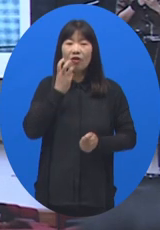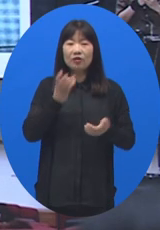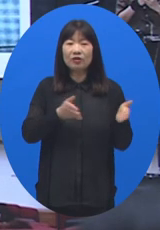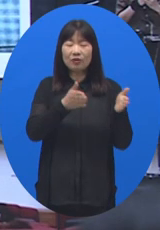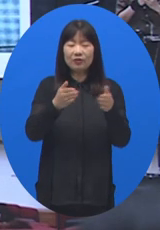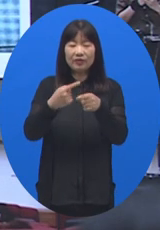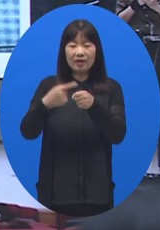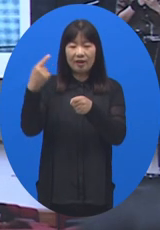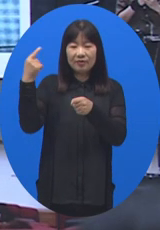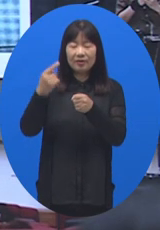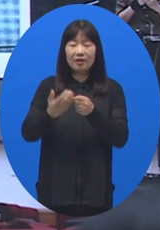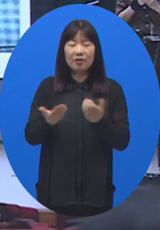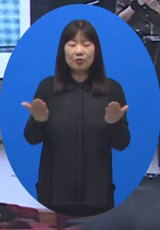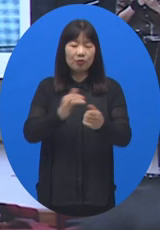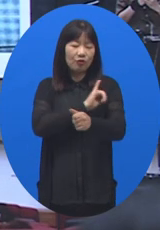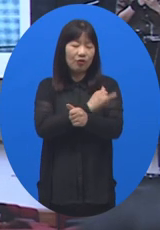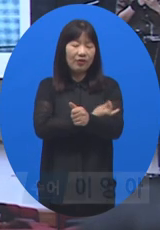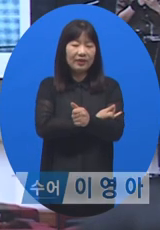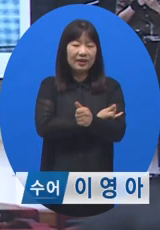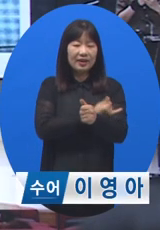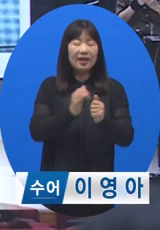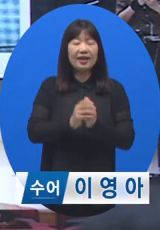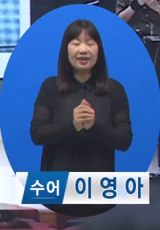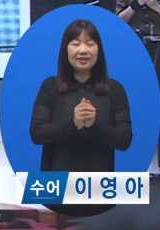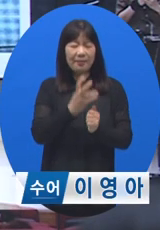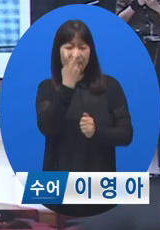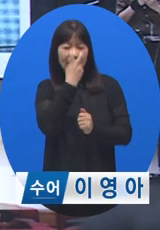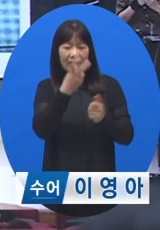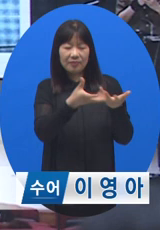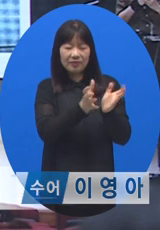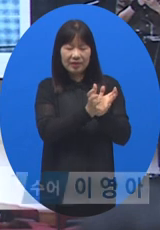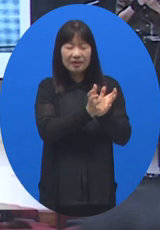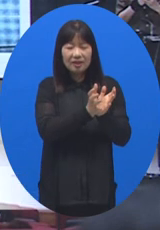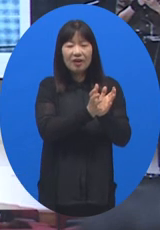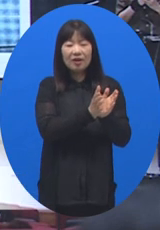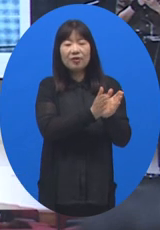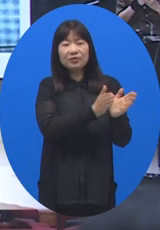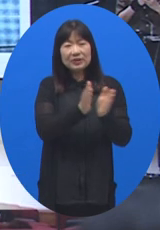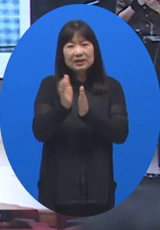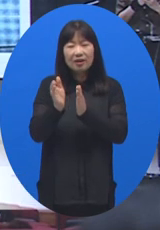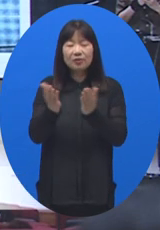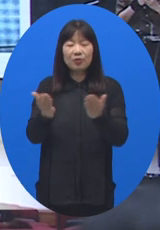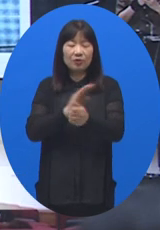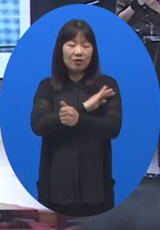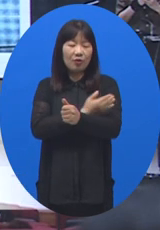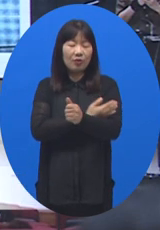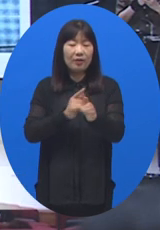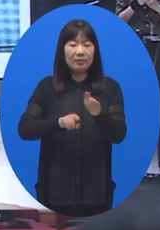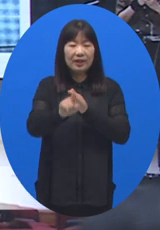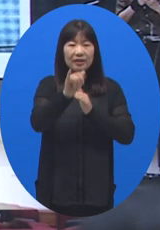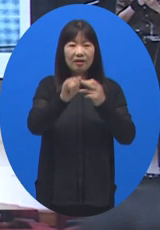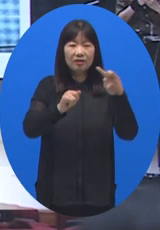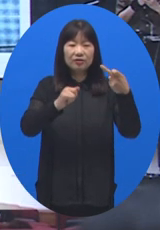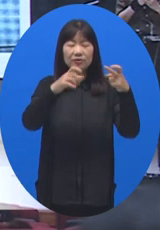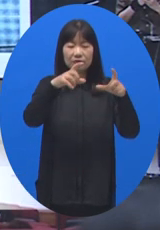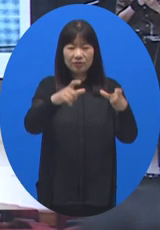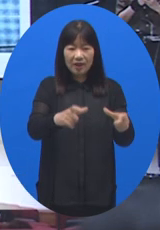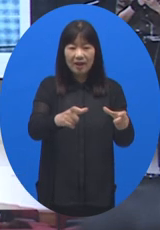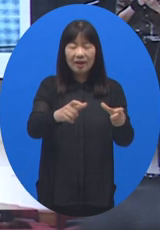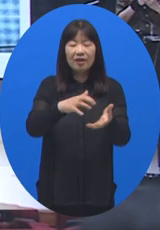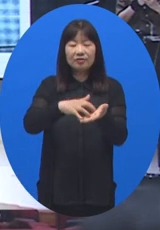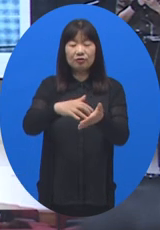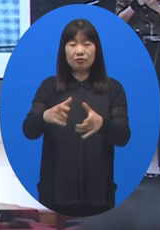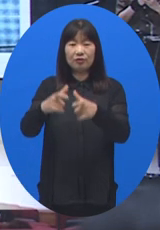경기도는 작년에도 노동 권익 서포터즈 로 위촉해 도민들의 노동권 수호에 앞장서 썼죠 올해는 12개 시 군으로 규모를